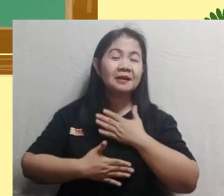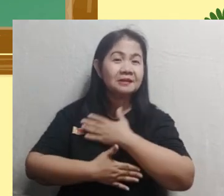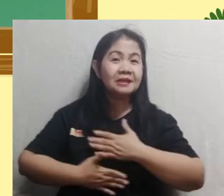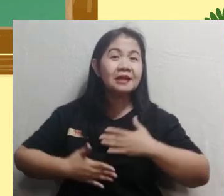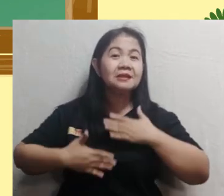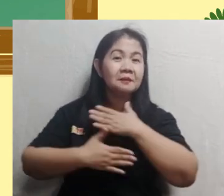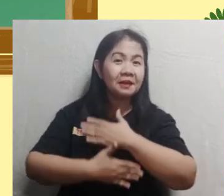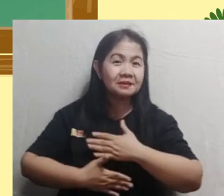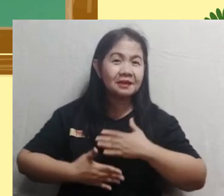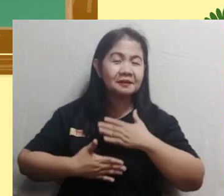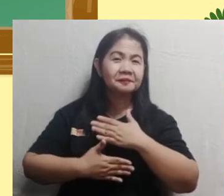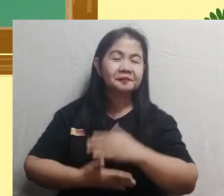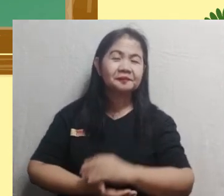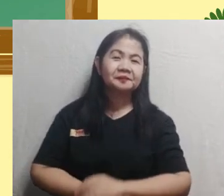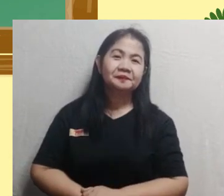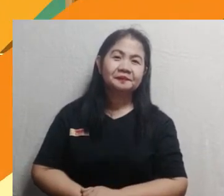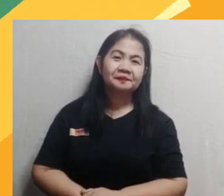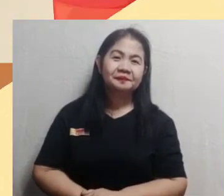tinatamasa.